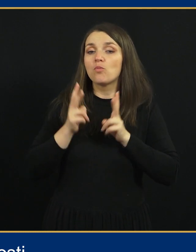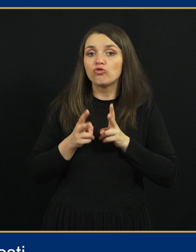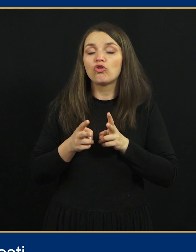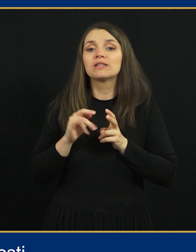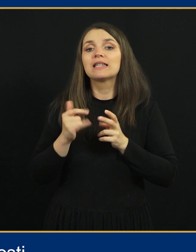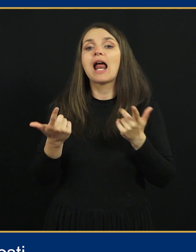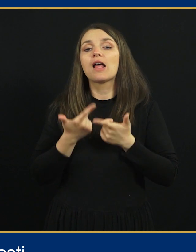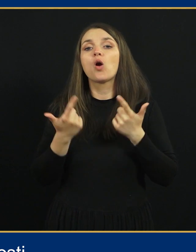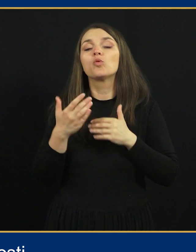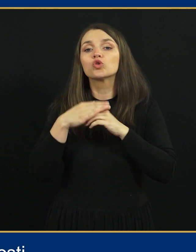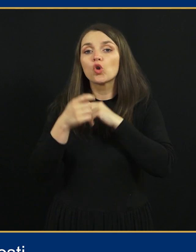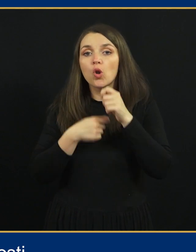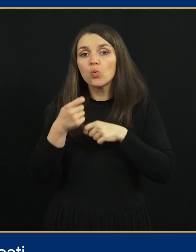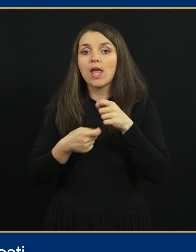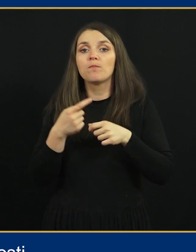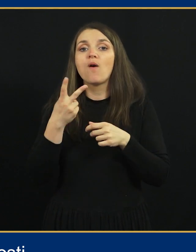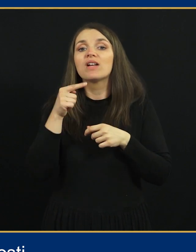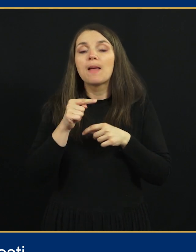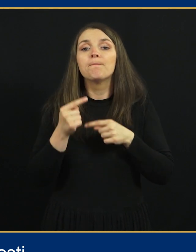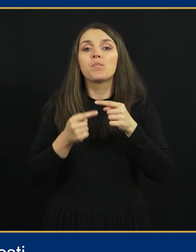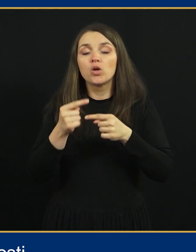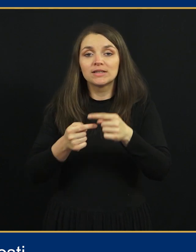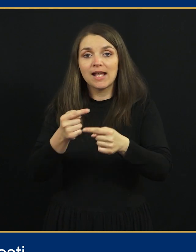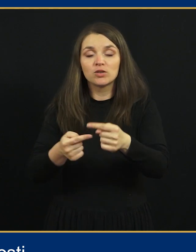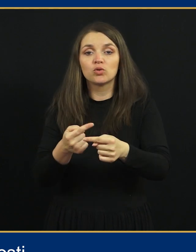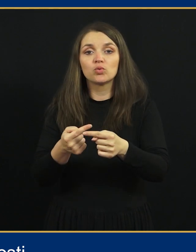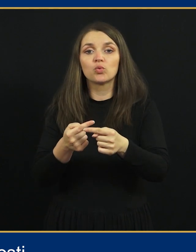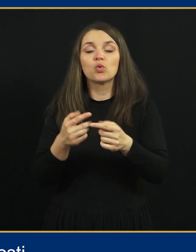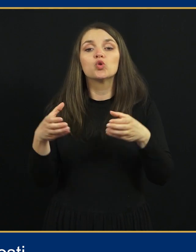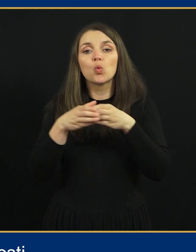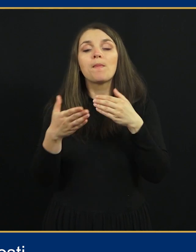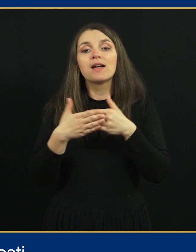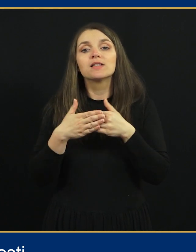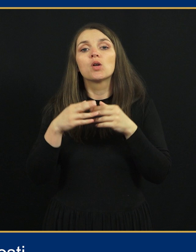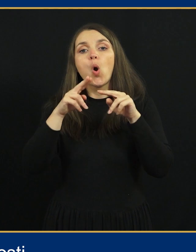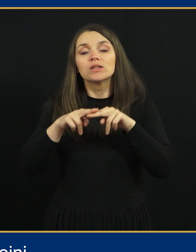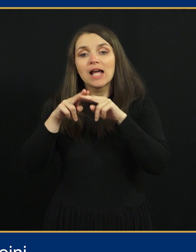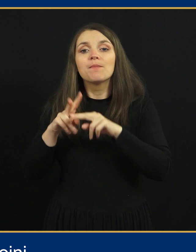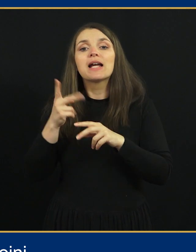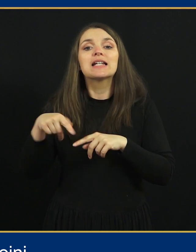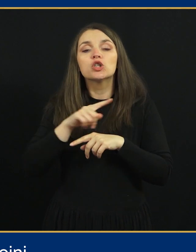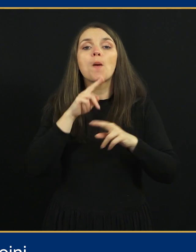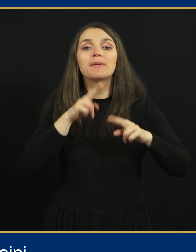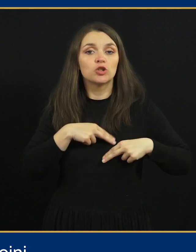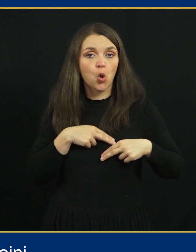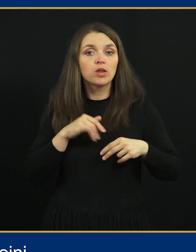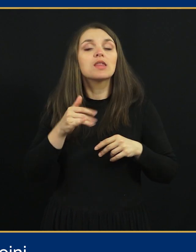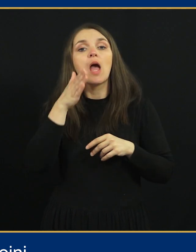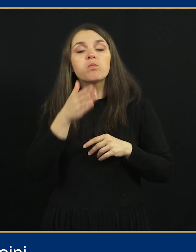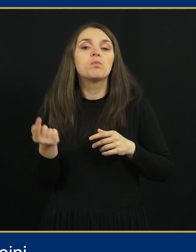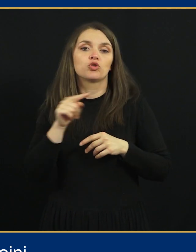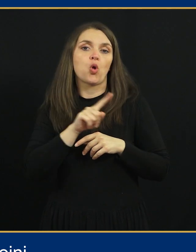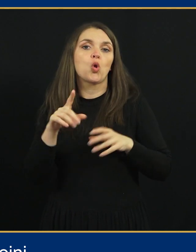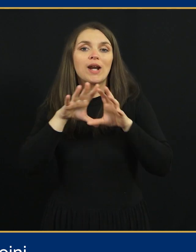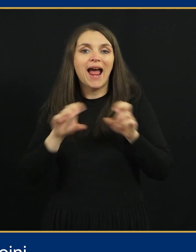dati te možnosti, da lahko sodelujemo v tem procesu, skupaj seveda z ostalimi, ki so pristojni,